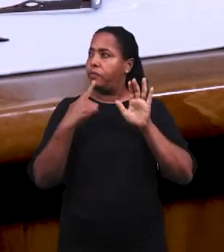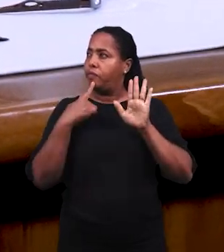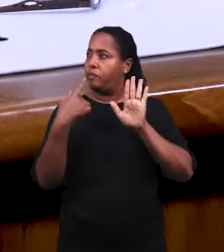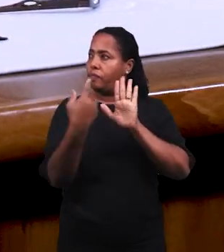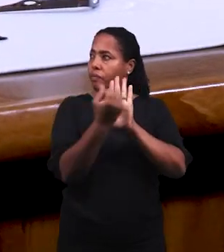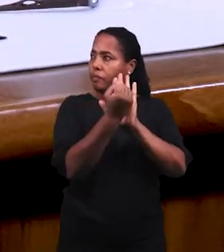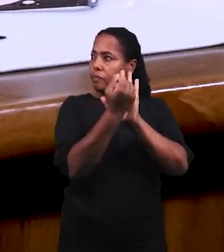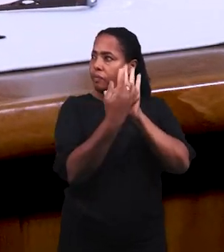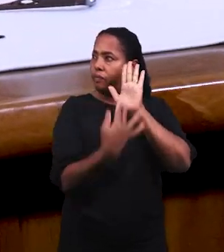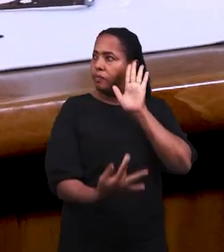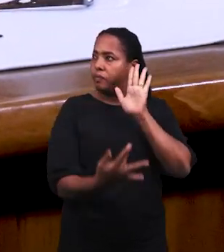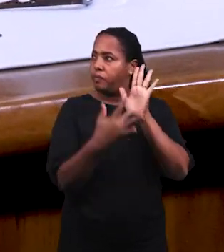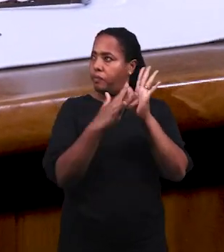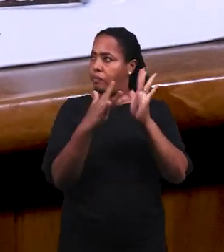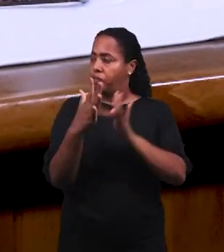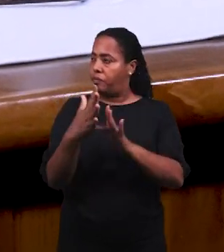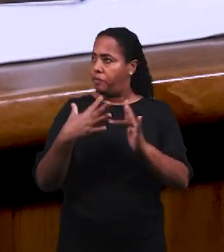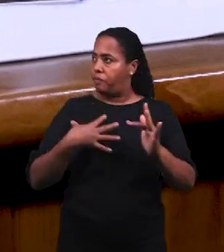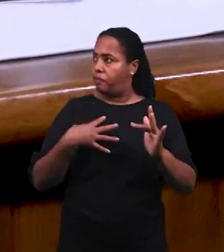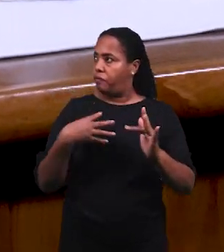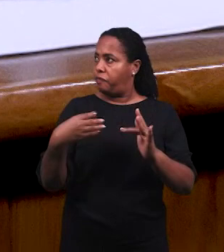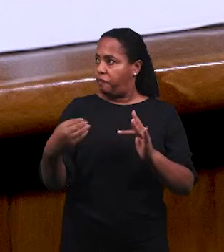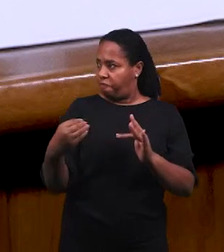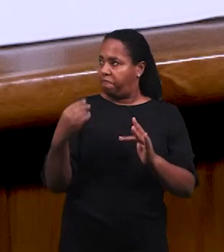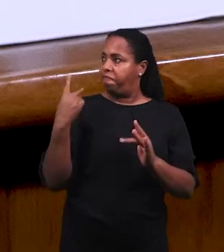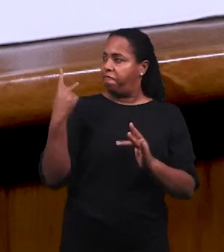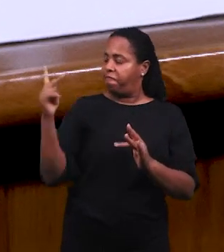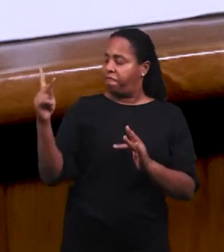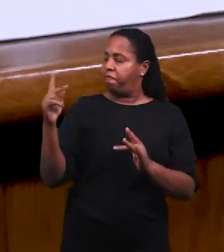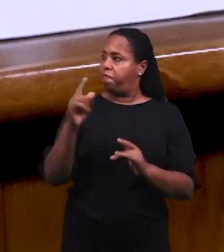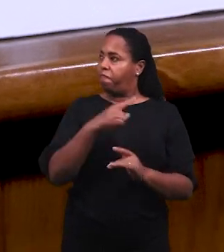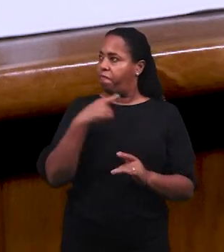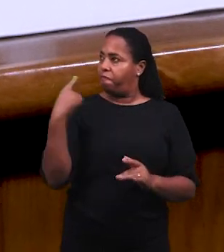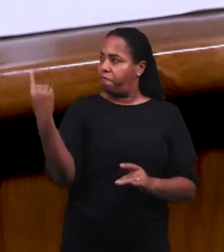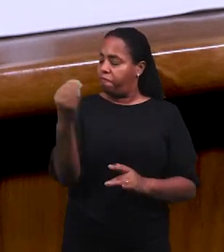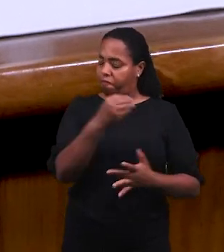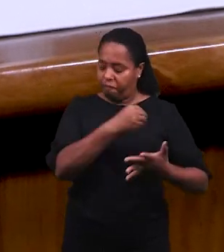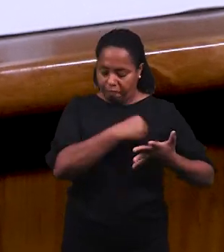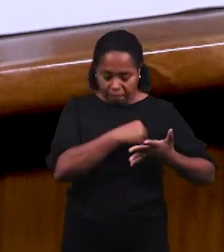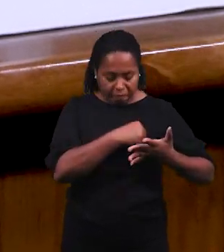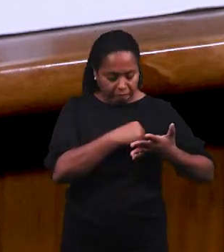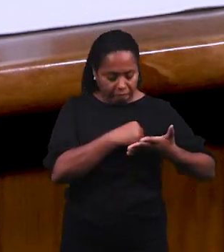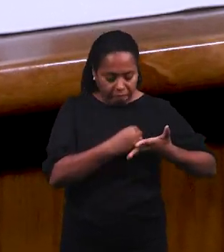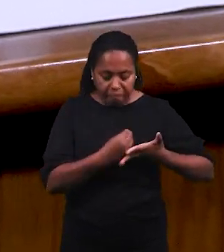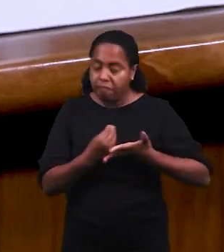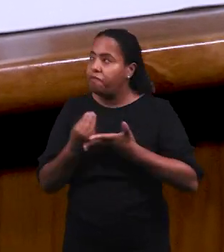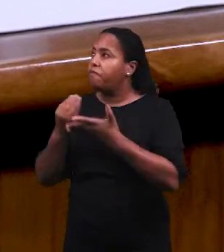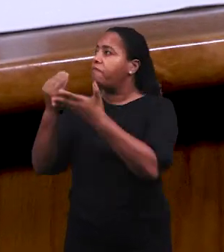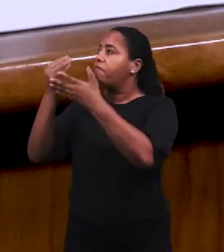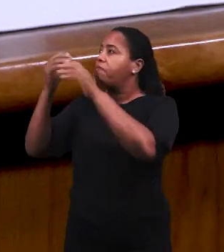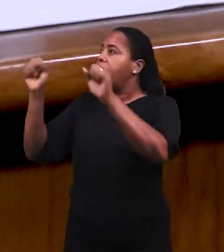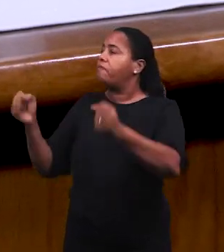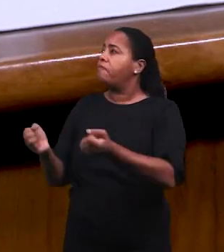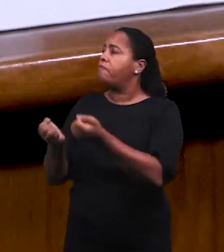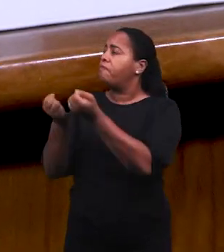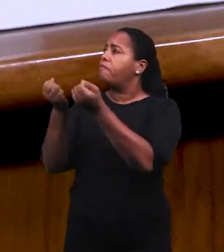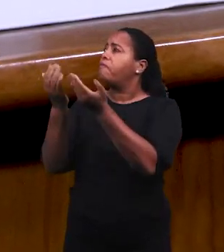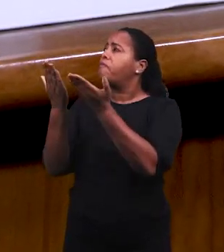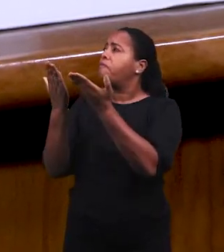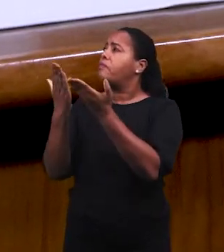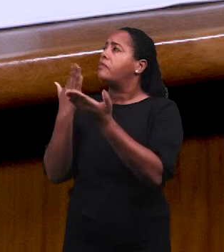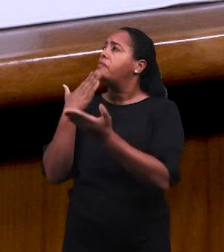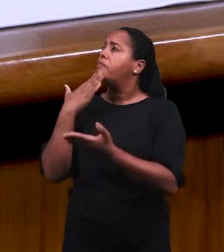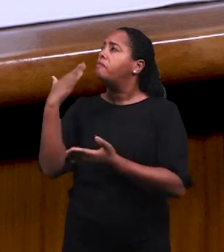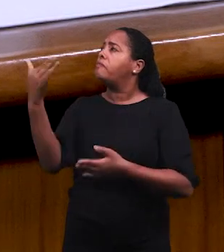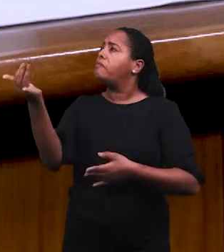О силе, которая в крови Сына Твоего Иисуса Христа, исповедуем грехи наши пред алтарем Твоим